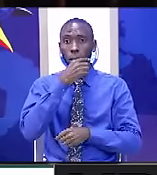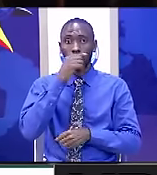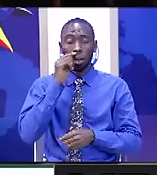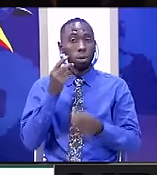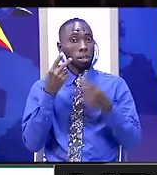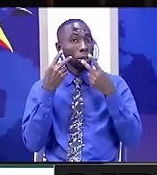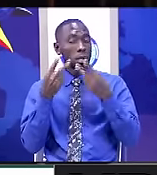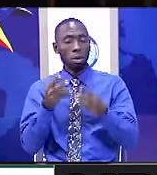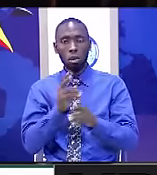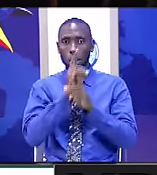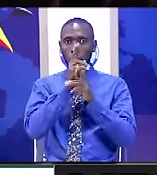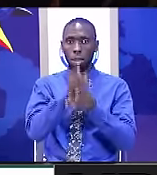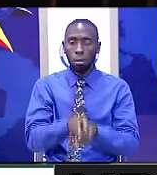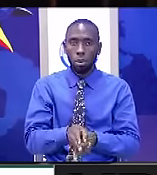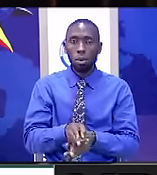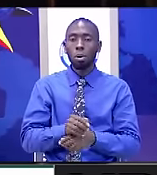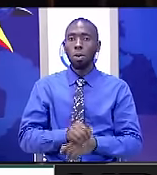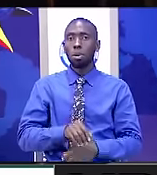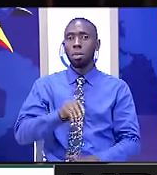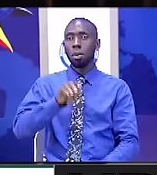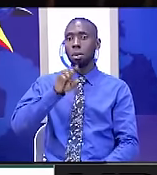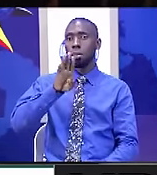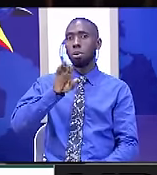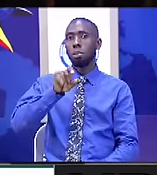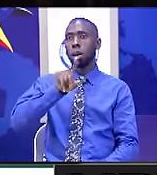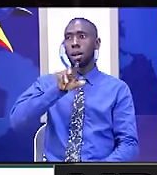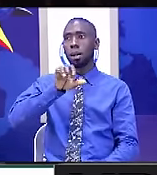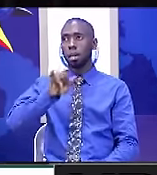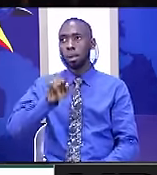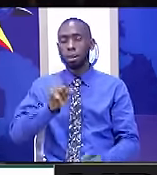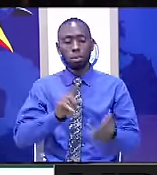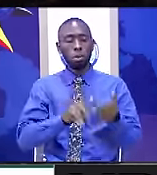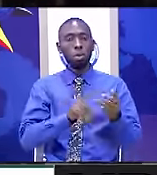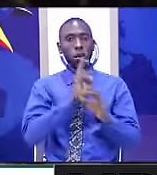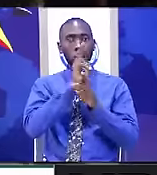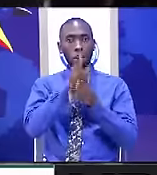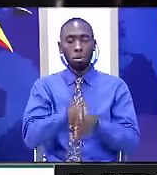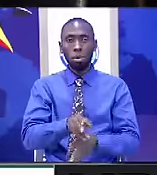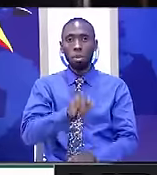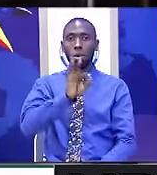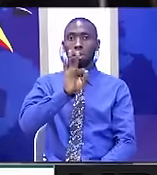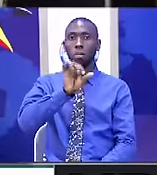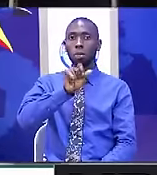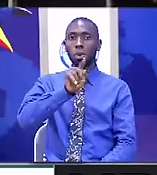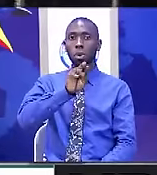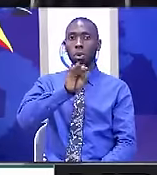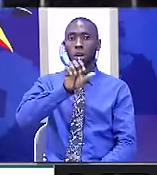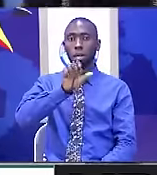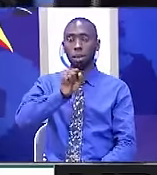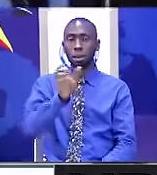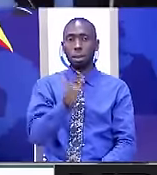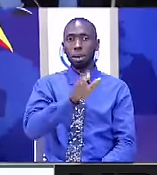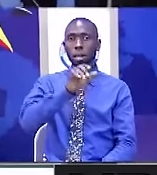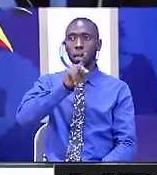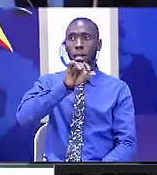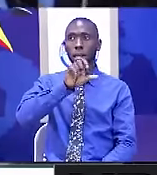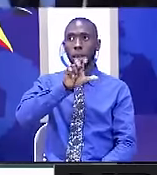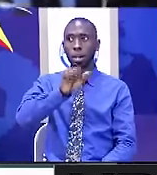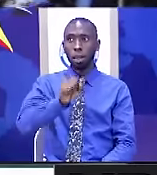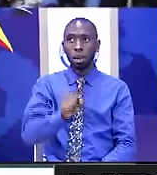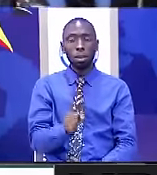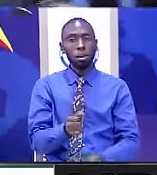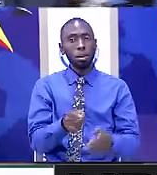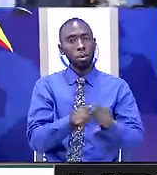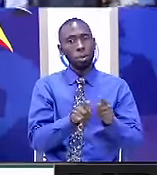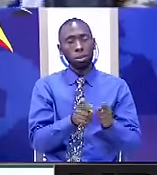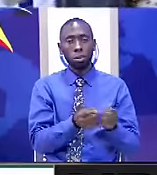Mpindi Bumaali, nindabawo Honorable Florence Akiki, babo be babugiriza Speaker nga yaniriza omukulembeze